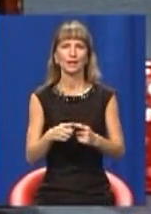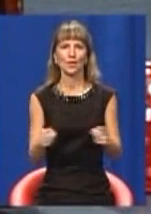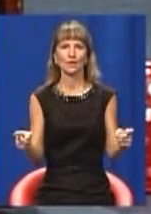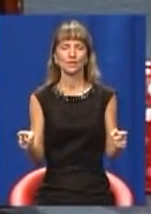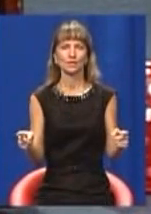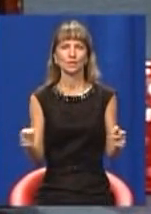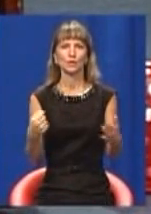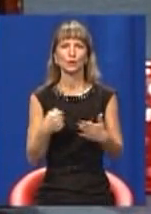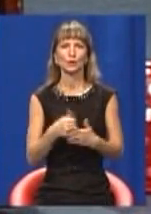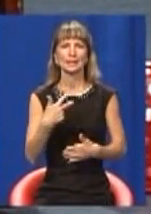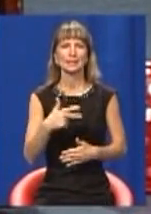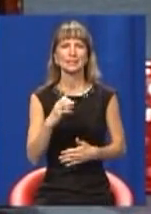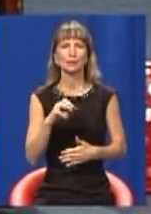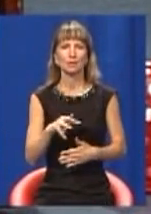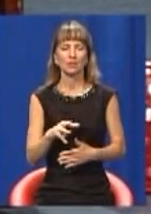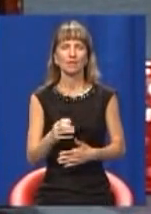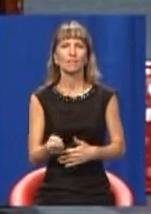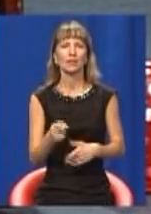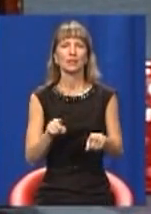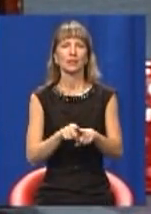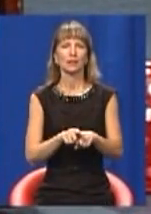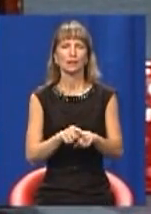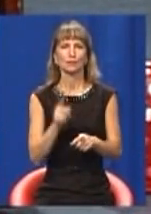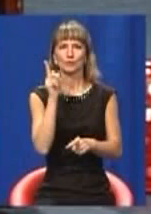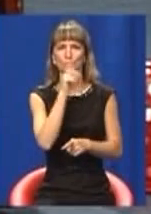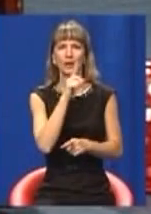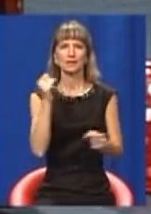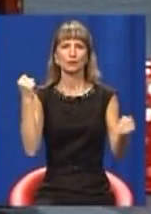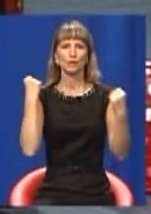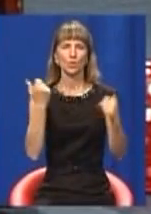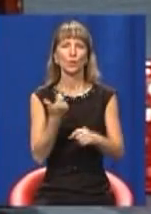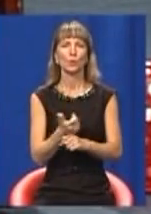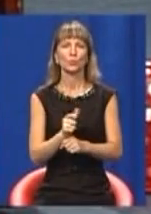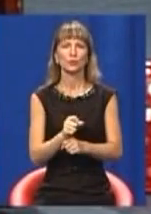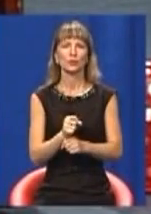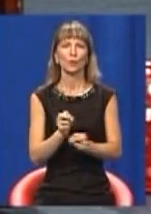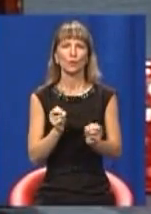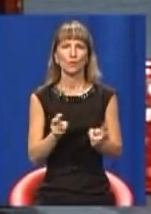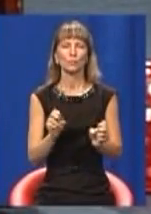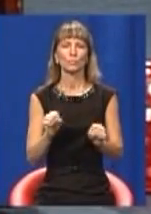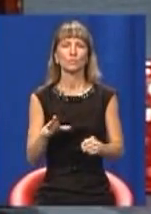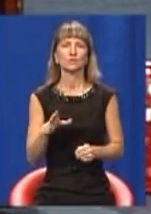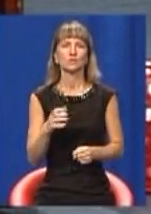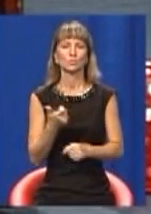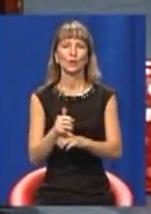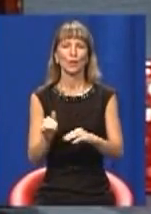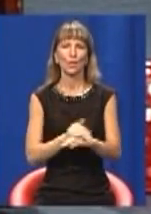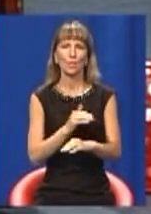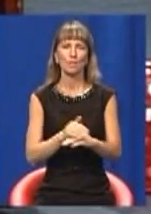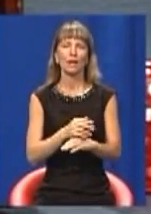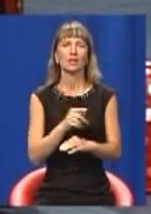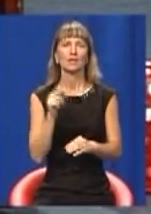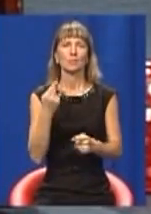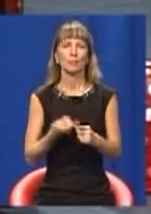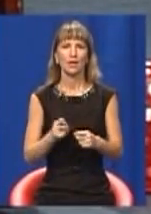Довжина. Довжина до 30 сантиметрів. Виявляється, отакий невеличкий спортсмен, я думаю, що дуже-дуже небезпечний, хоча, можливо, дуже доброзичливий. Тому